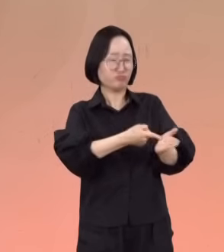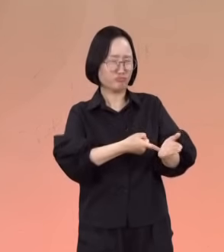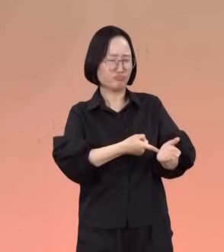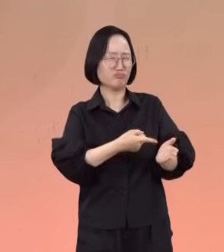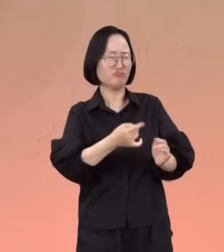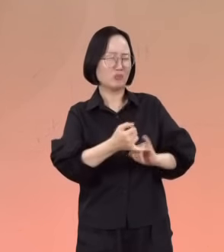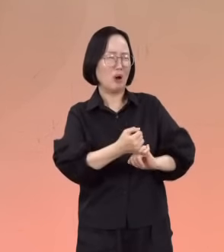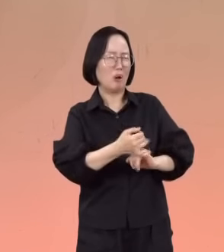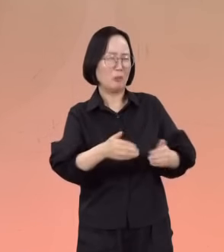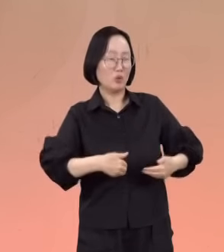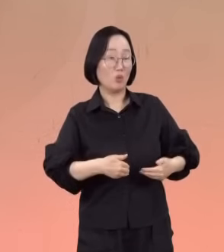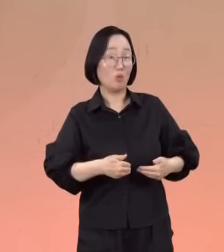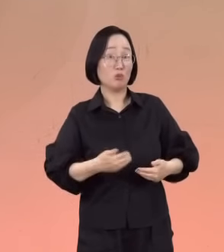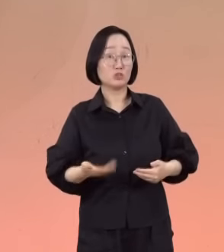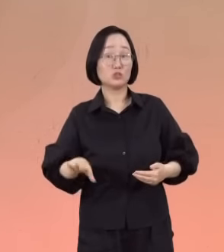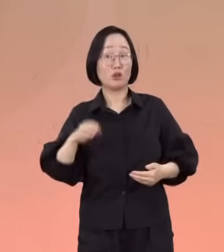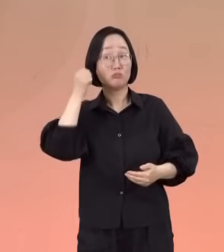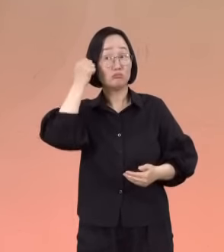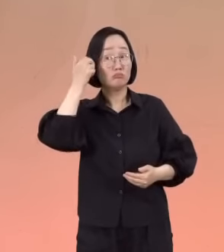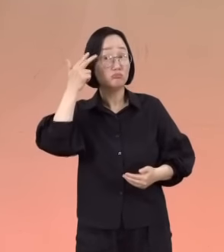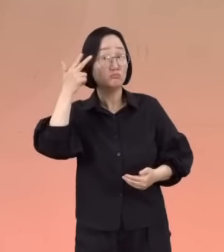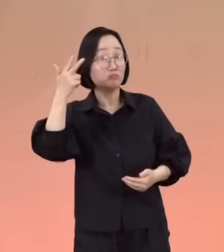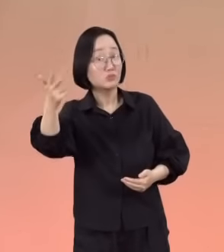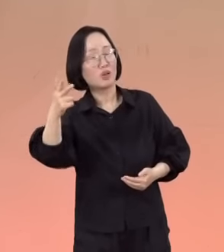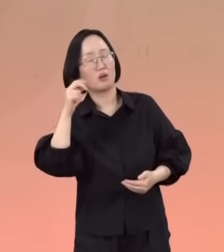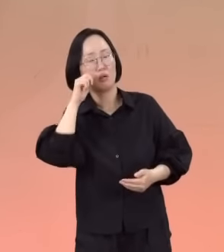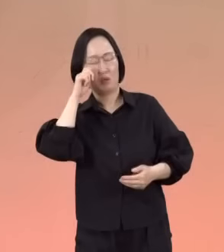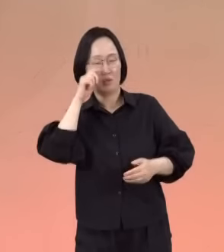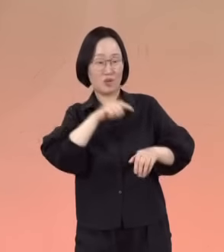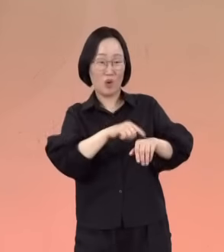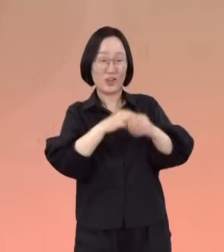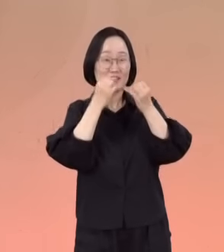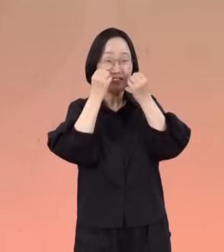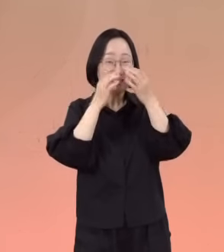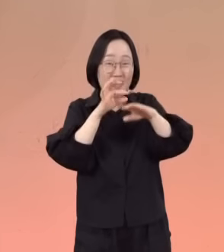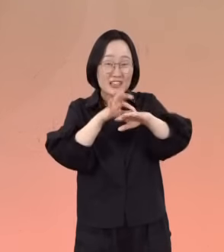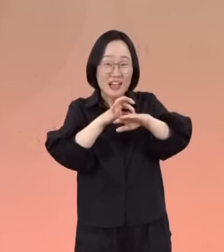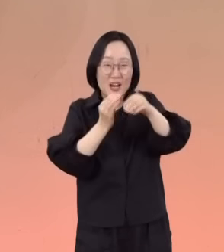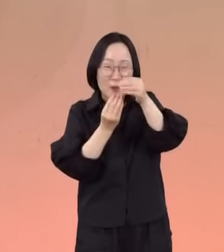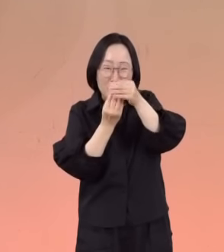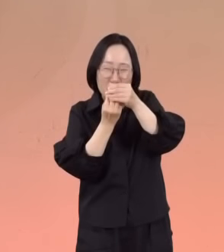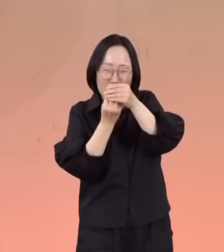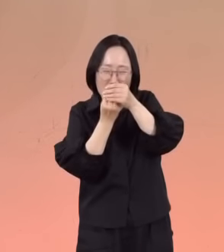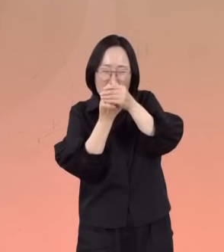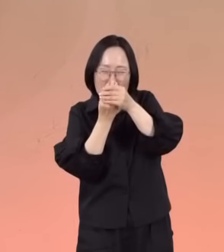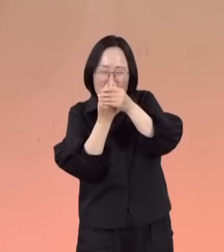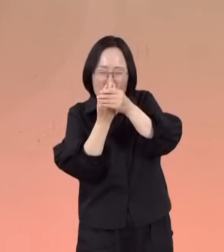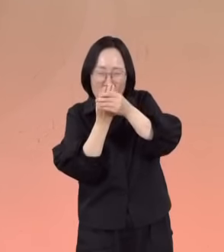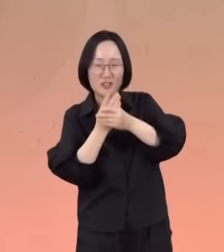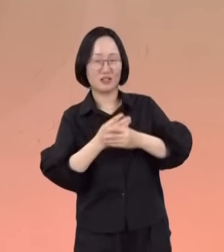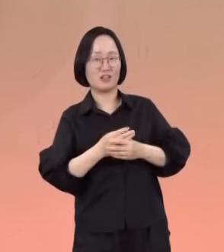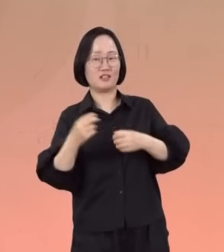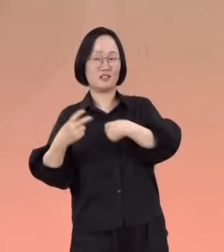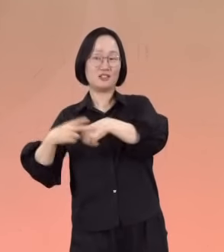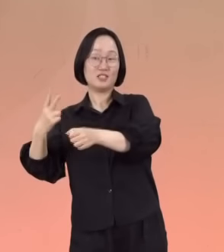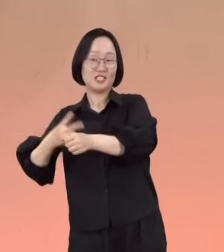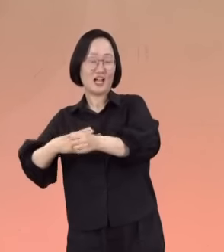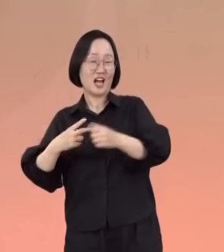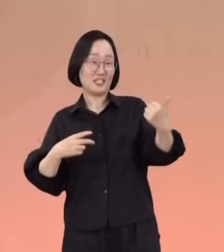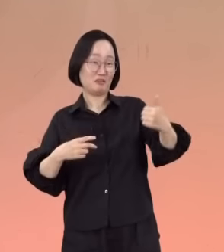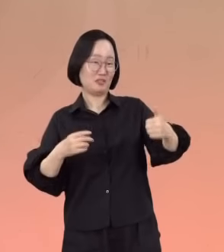돋아나면서 며칠이 지난 뒤에 어 이거 일단 안 해도 될 거 같습니다 고대로 요거 치료를 해도 될